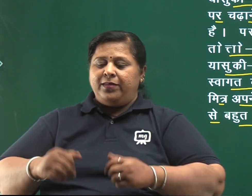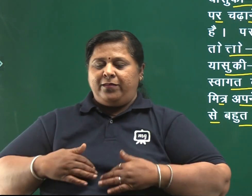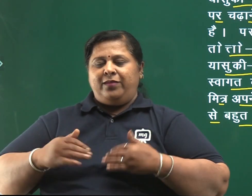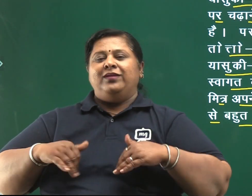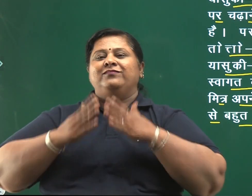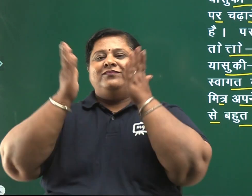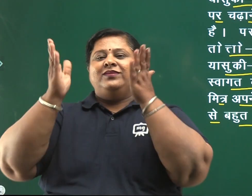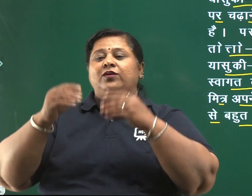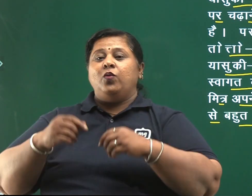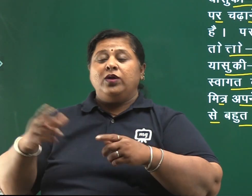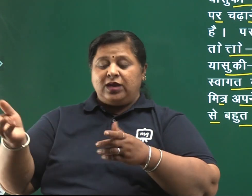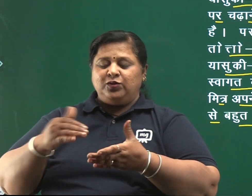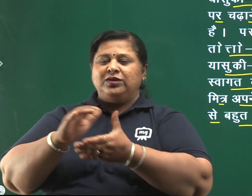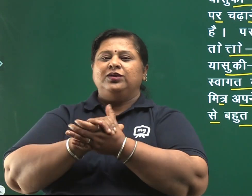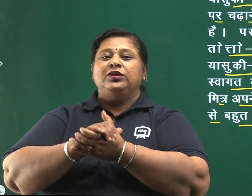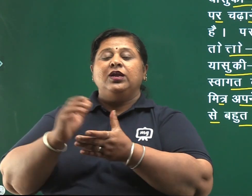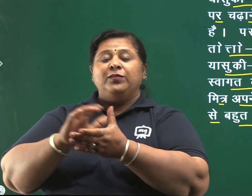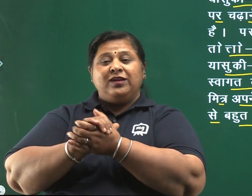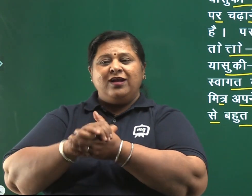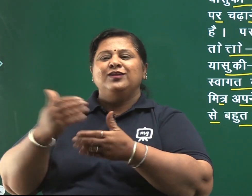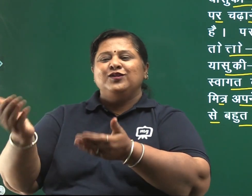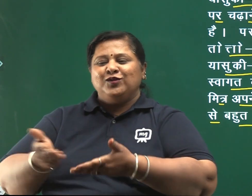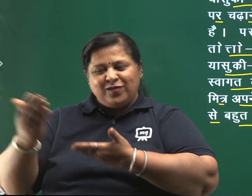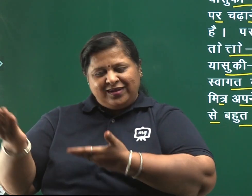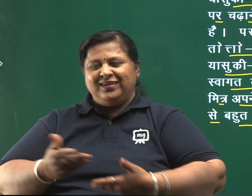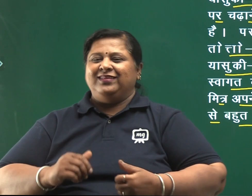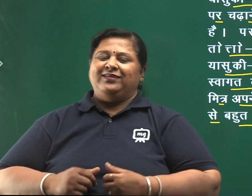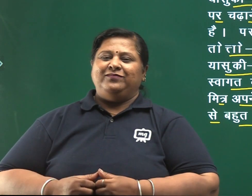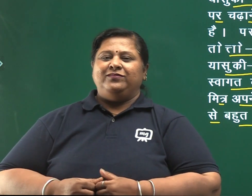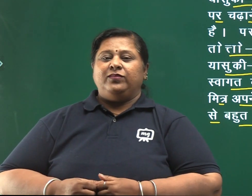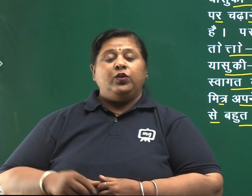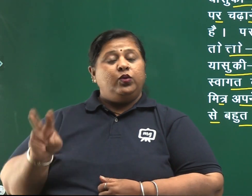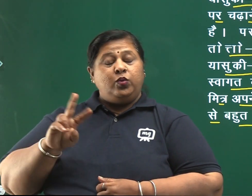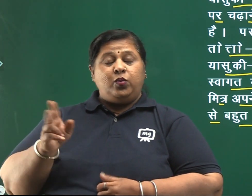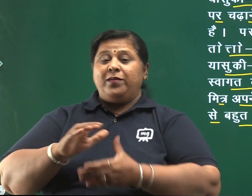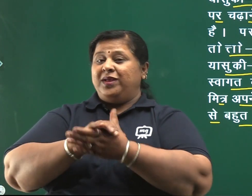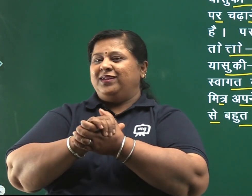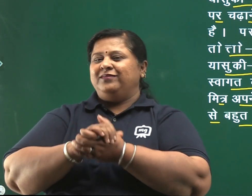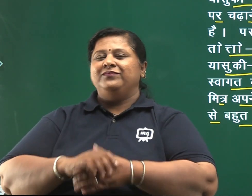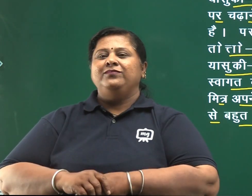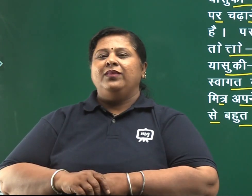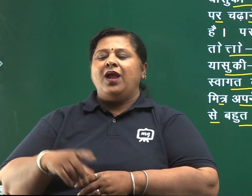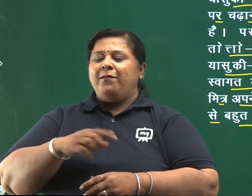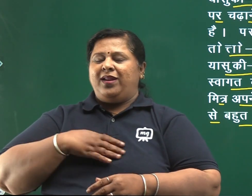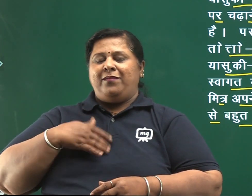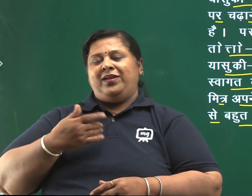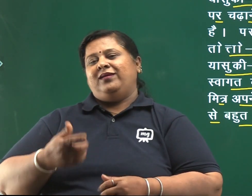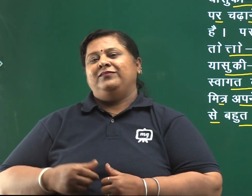पर यासुकी-चान का स्वागत करती है। दोनों ही मित्र अपने